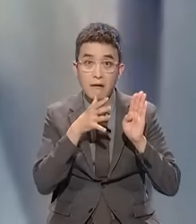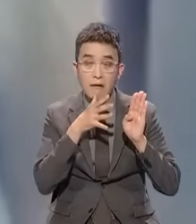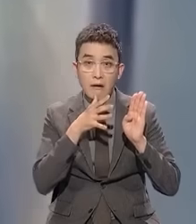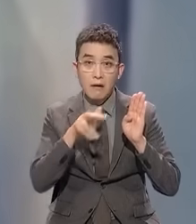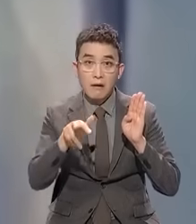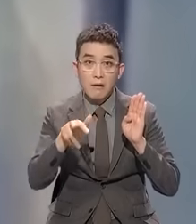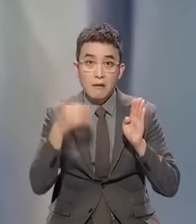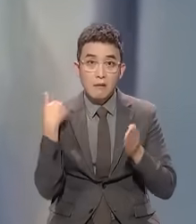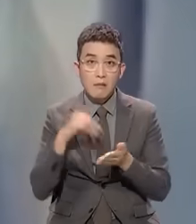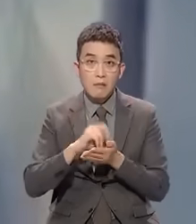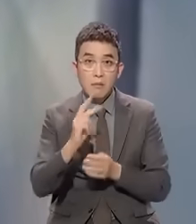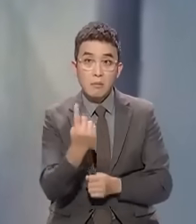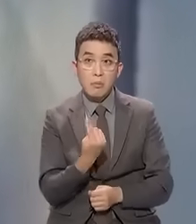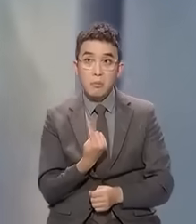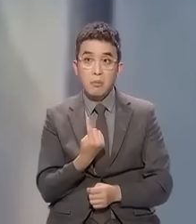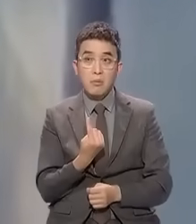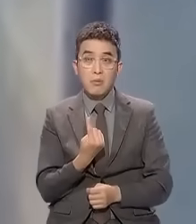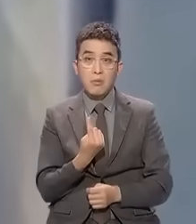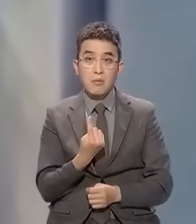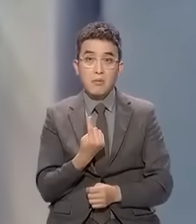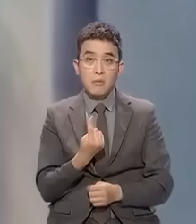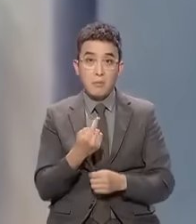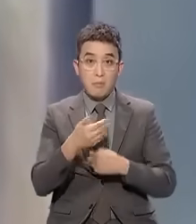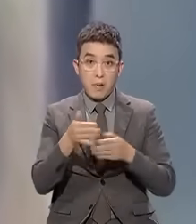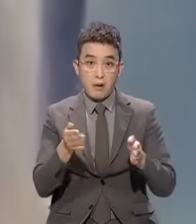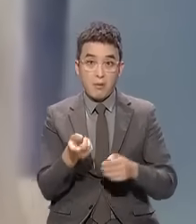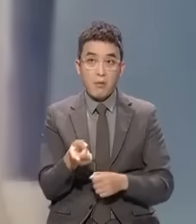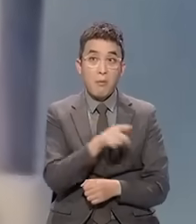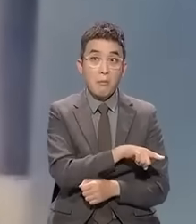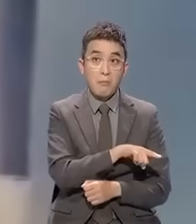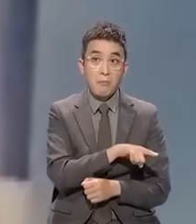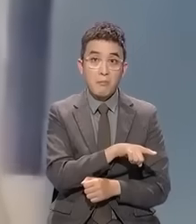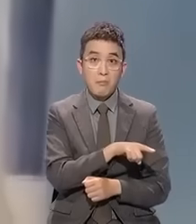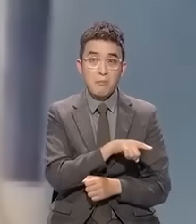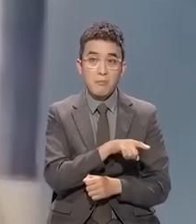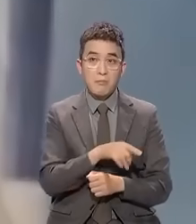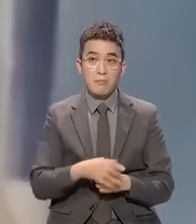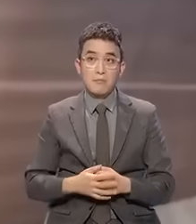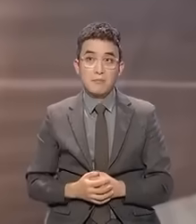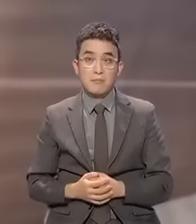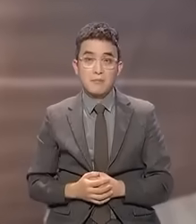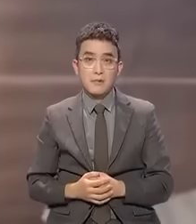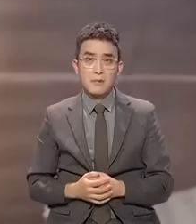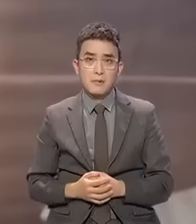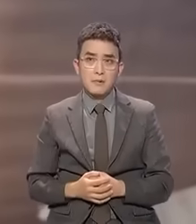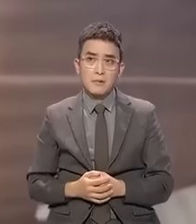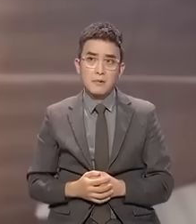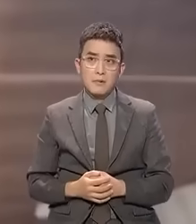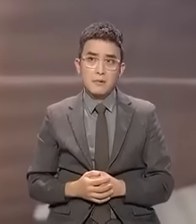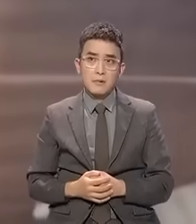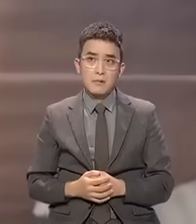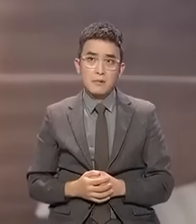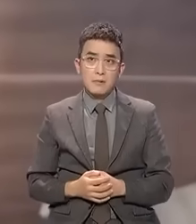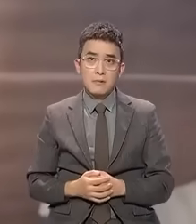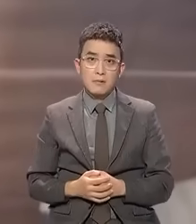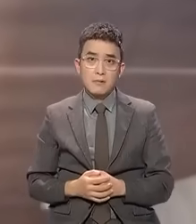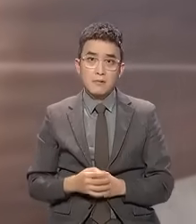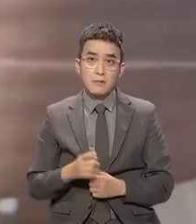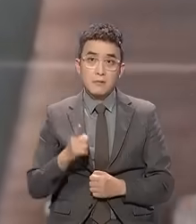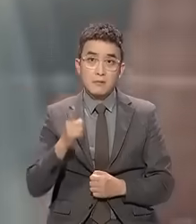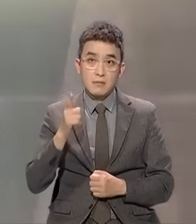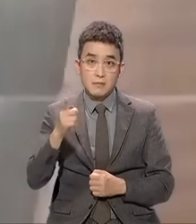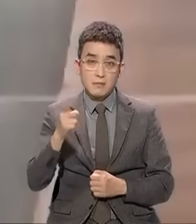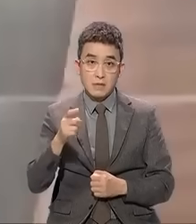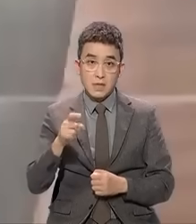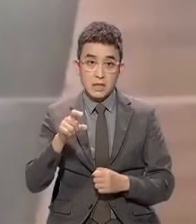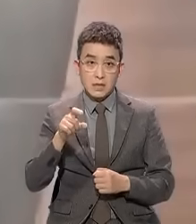나오네요. 나와서 옆방으로 들어갑니다. 옆방으로 나와서 저게 공개되고 나서 처음에, 아니, 저거 마스터키 없이는 저렇게 못 들어갈 텐데, 뭐